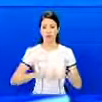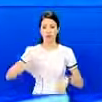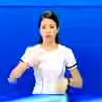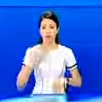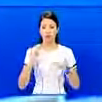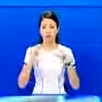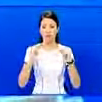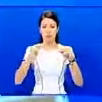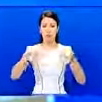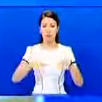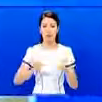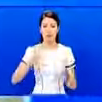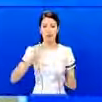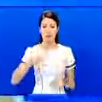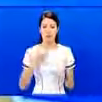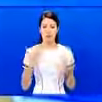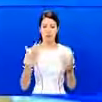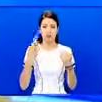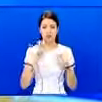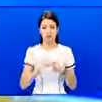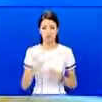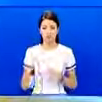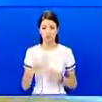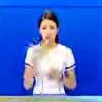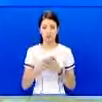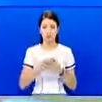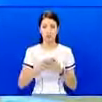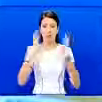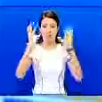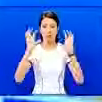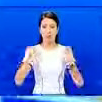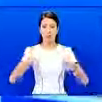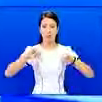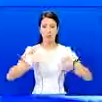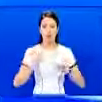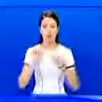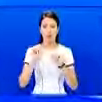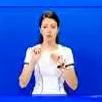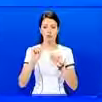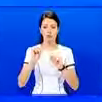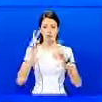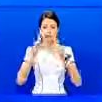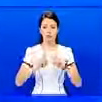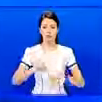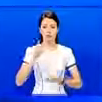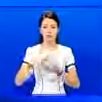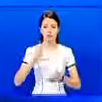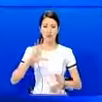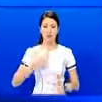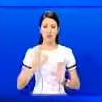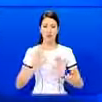шығаруына өз септігін тигізген. Азаматтардың заңды мүдделері мен құқықтарын қорғау мәселесі сараптама орталығында өткен жиында сөз